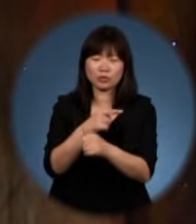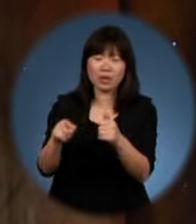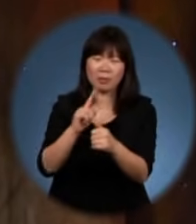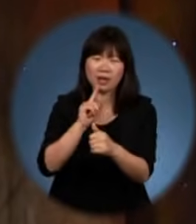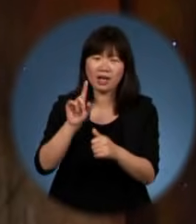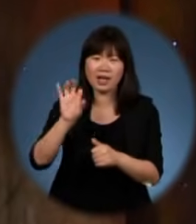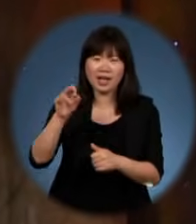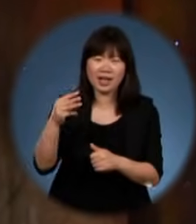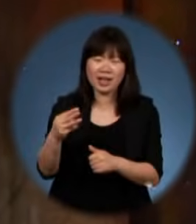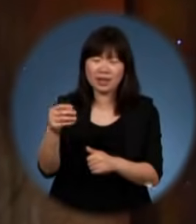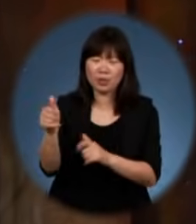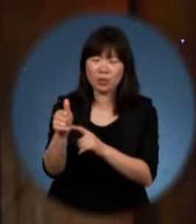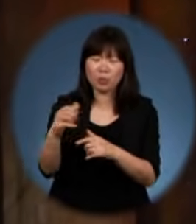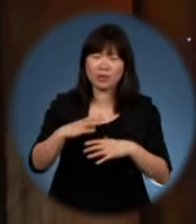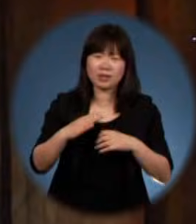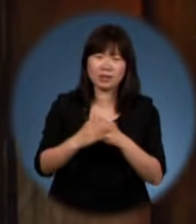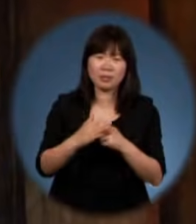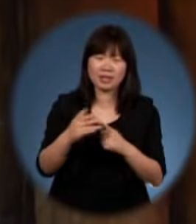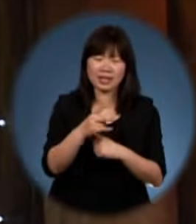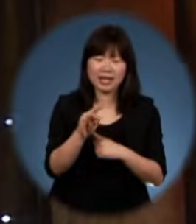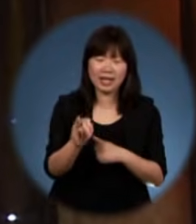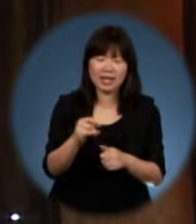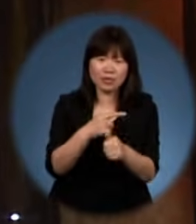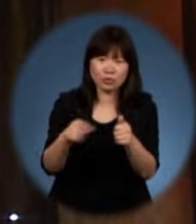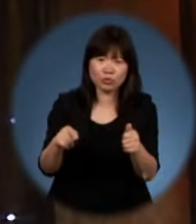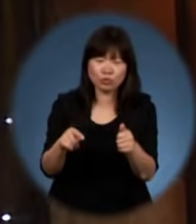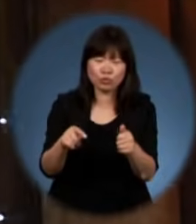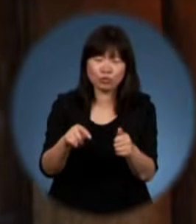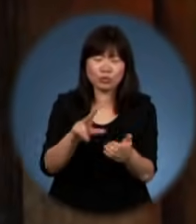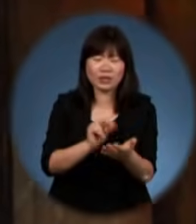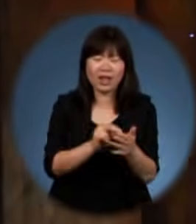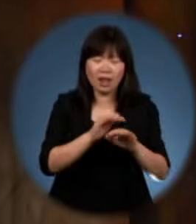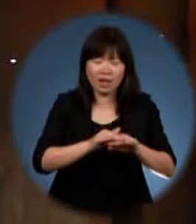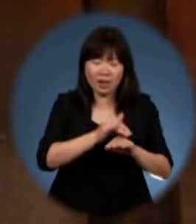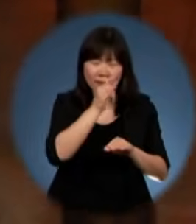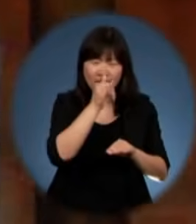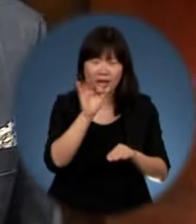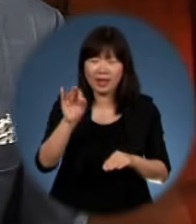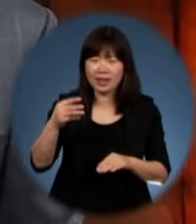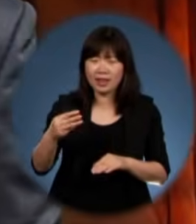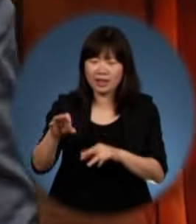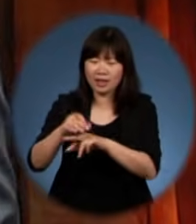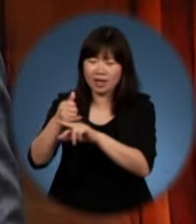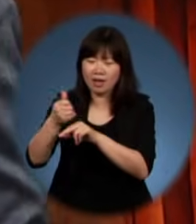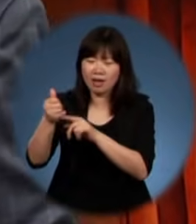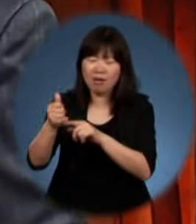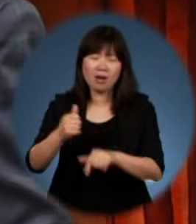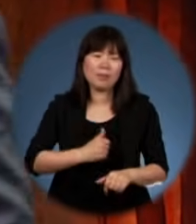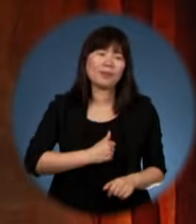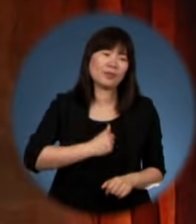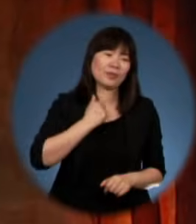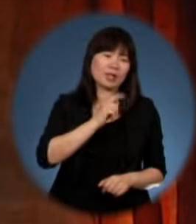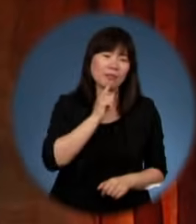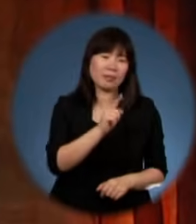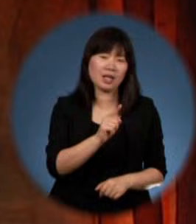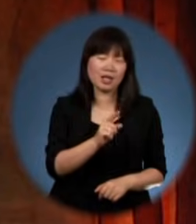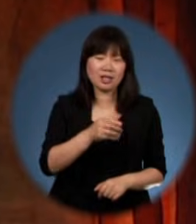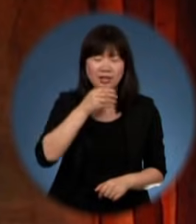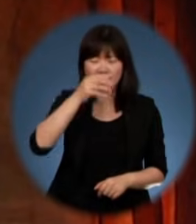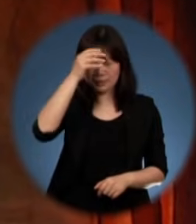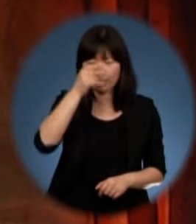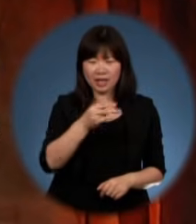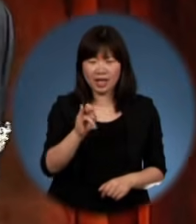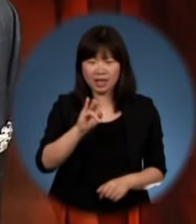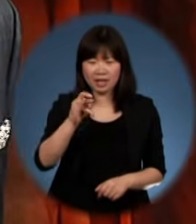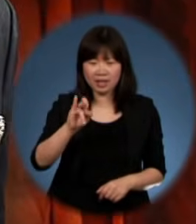너무 무서우니까 그냥 죽여버리고 이 사태를 덮으려고 했던 거예요 그랬더니 알렉산드로스가 등록합니다 감히 따루